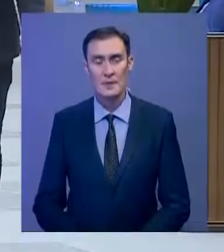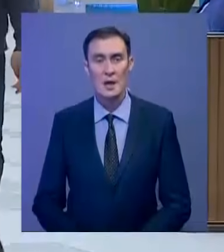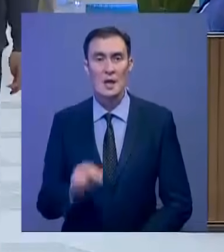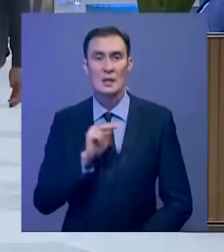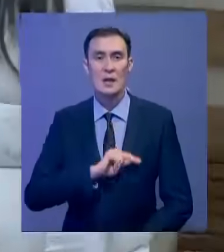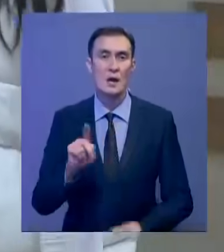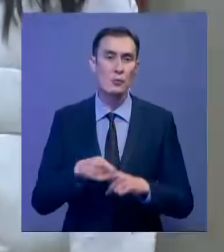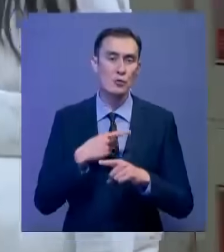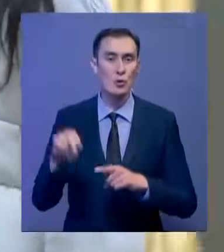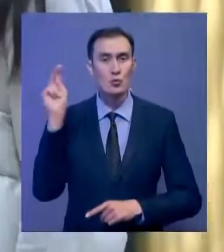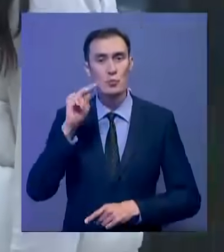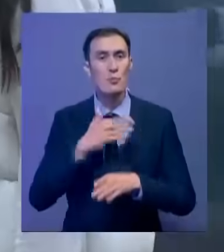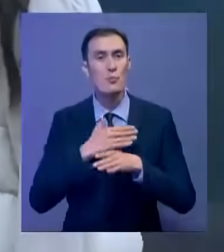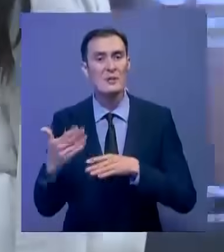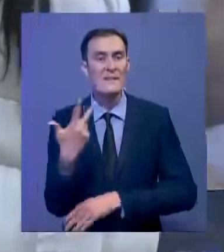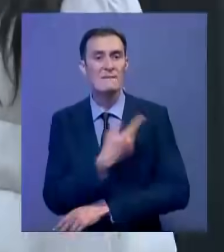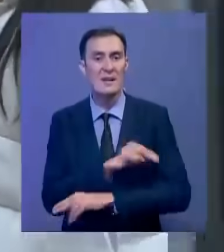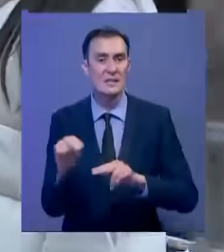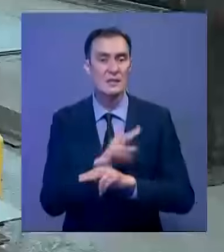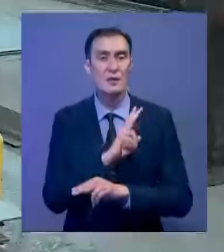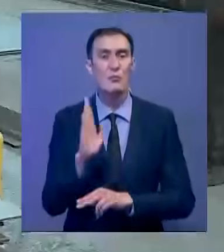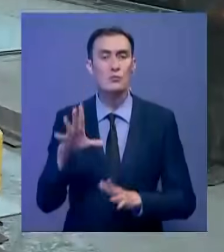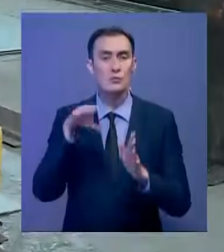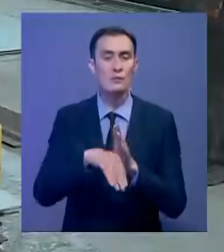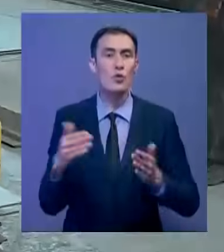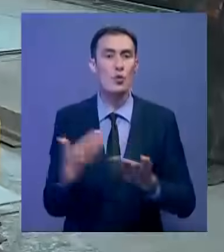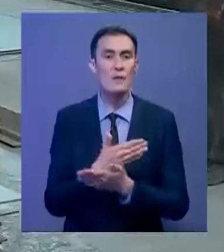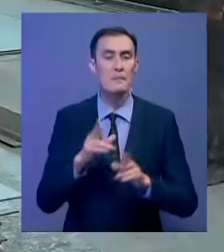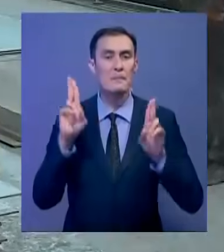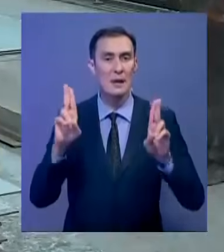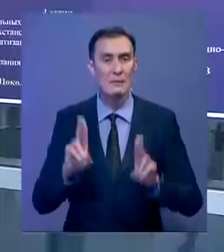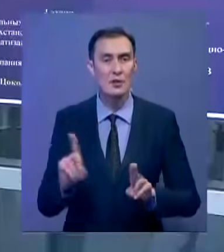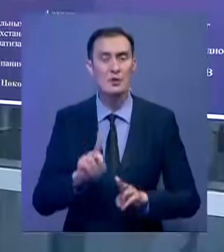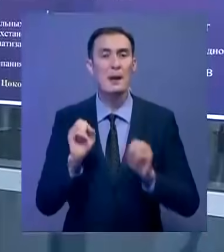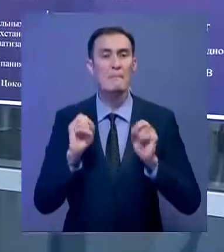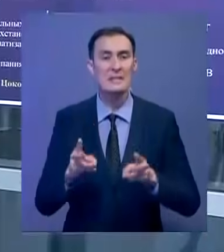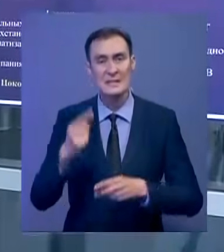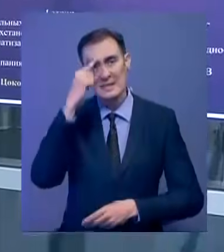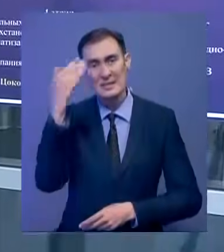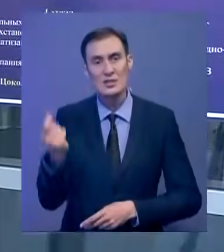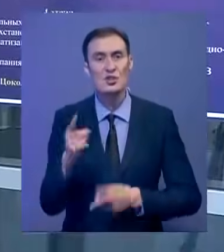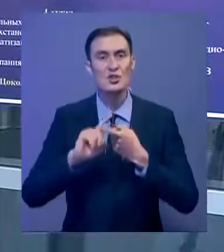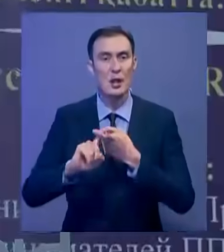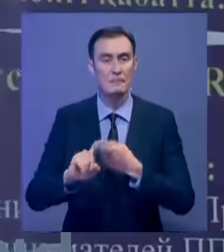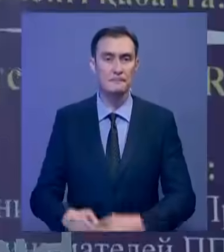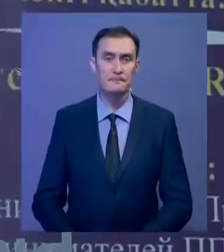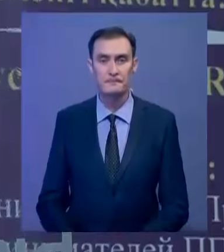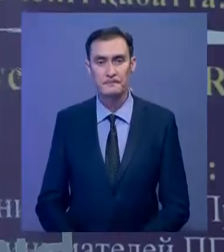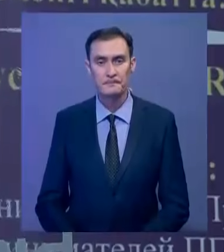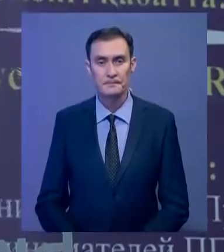На работу и учебу только после вакцинации. Кого коснутся новые ограничения и чем опасен индийский штамм?